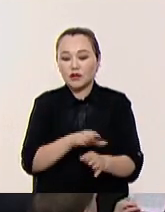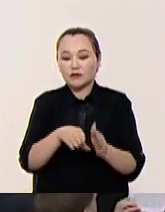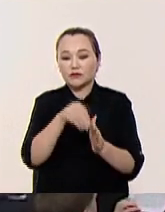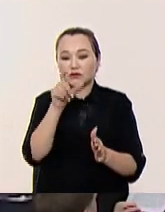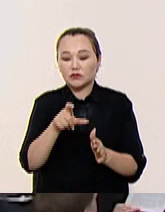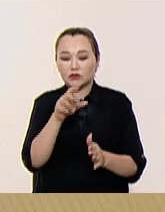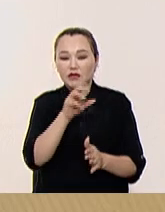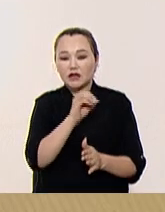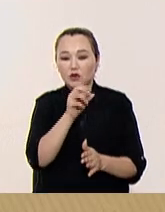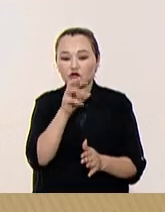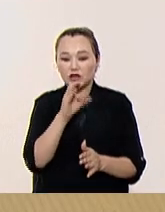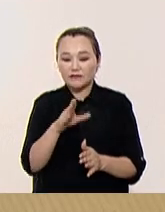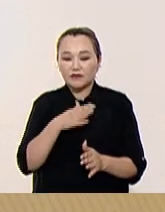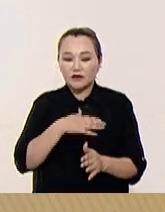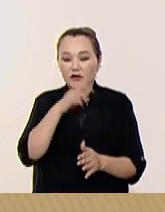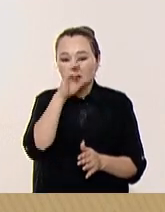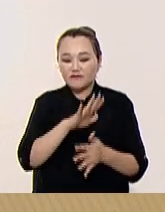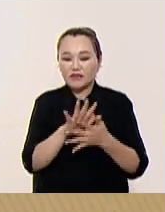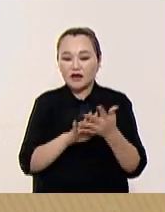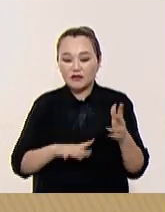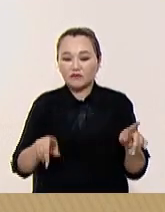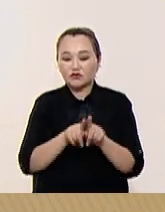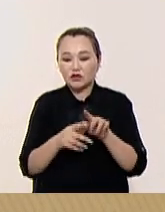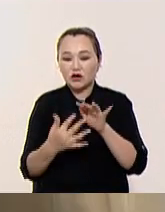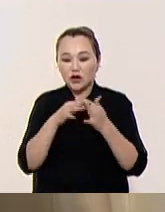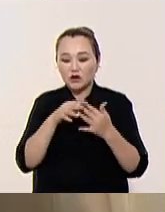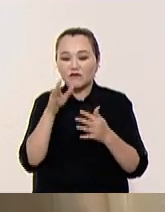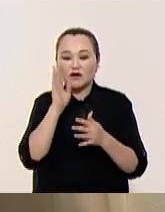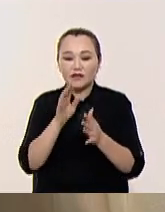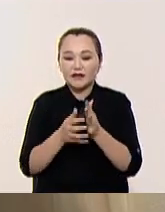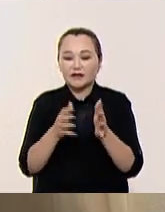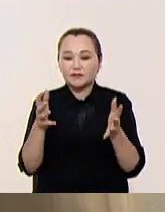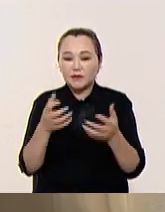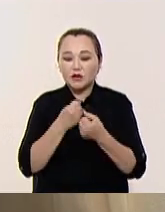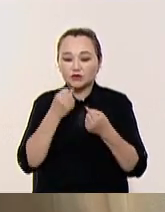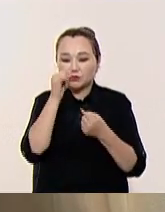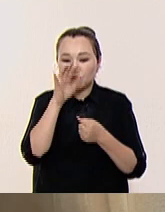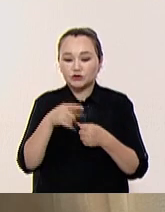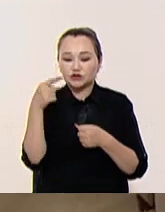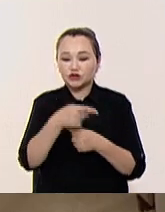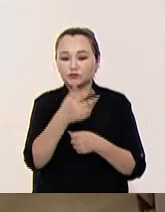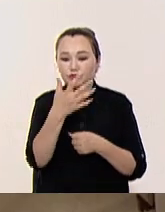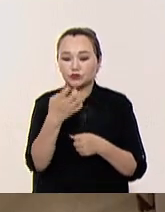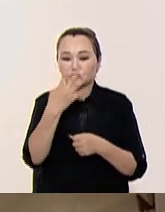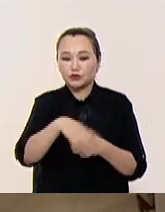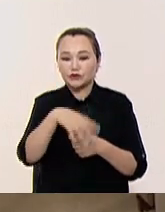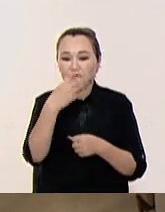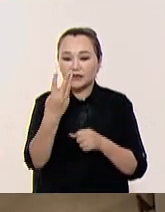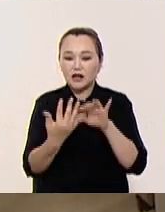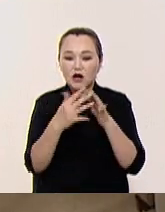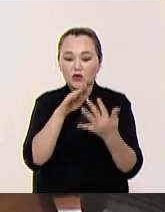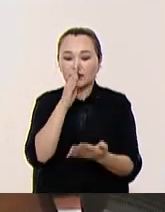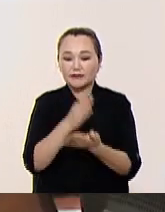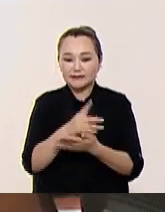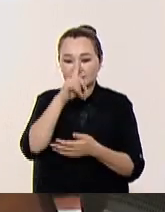төрағасы Ерлан Қошанов елімізде Виноградовка сияқты ауыз суға жете алмай отырған 1543 ауылдың барын